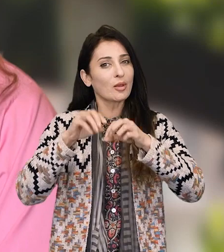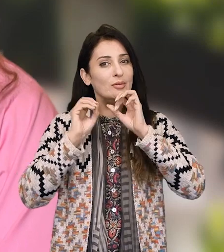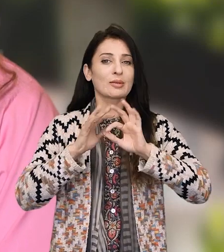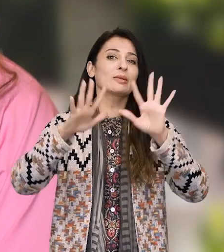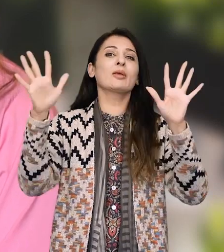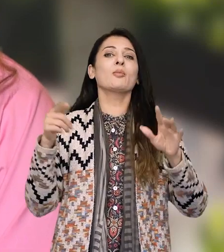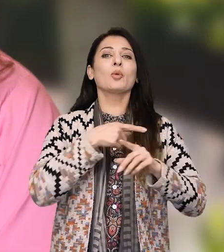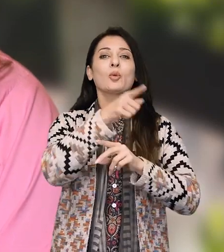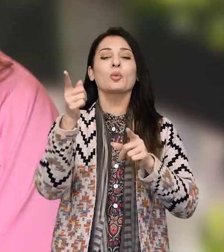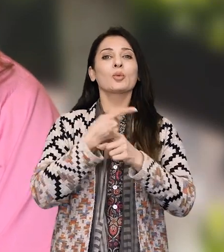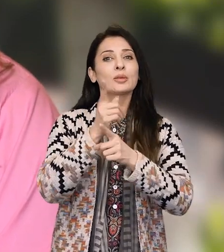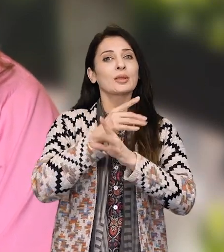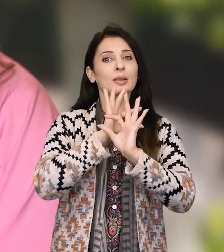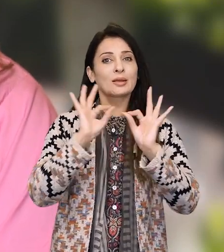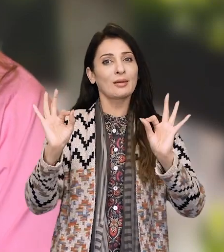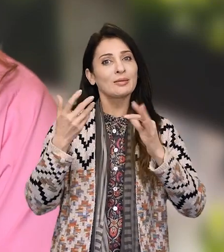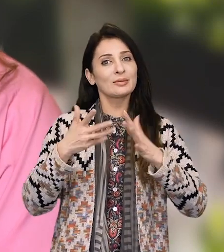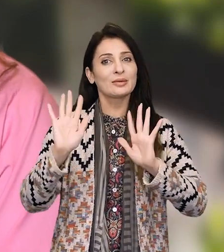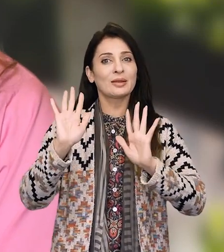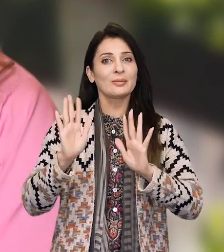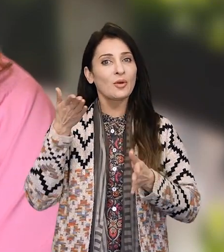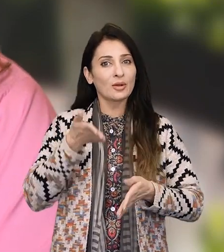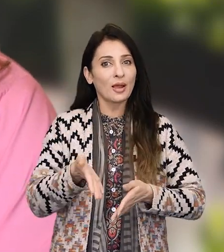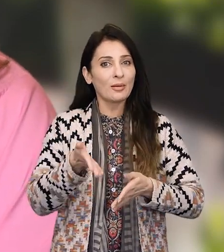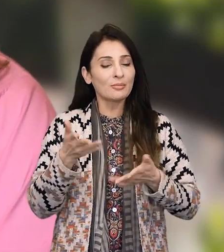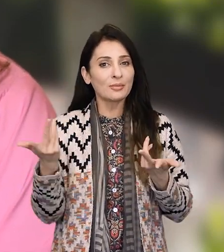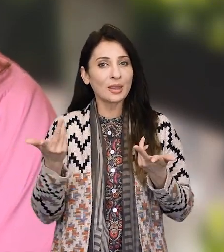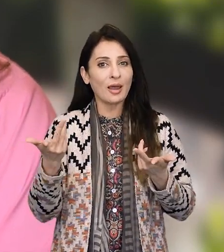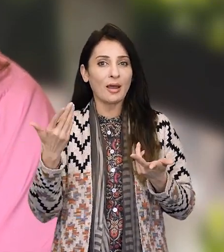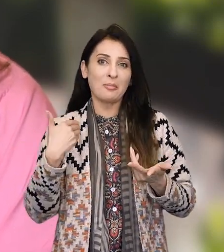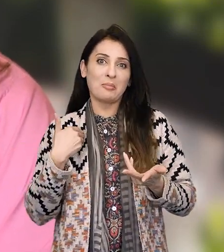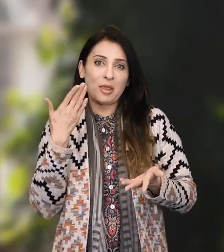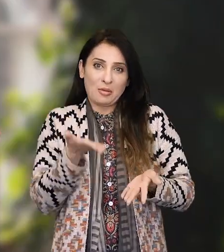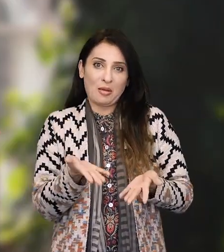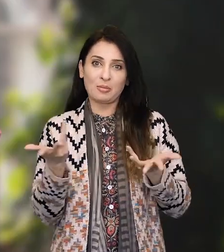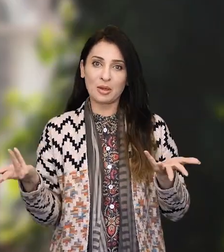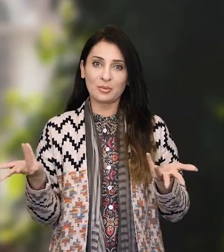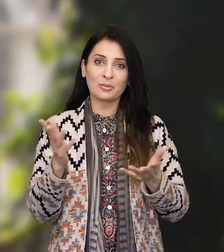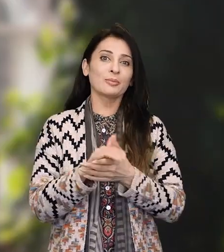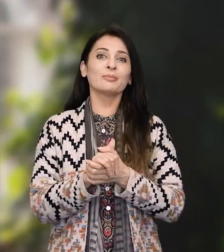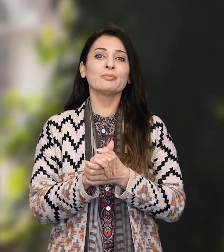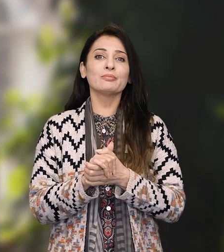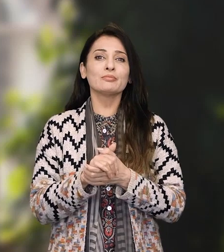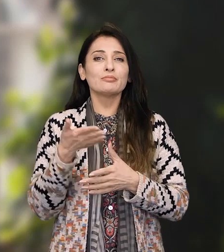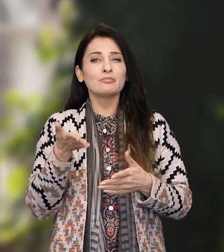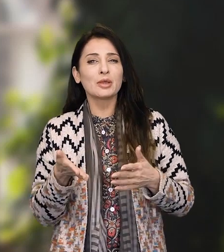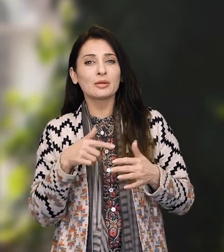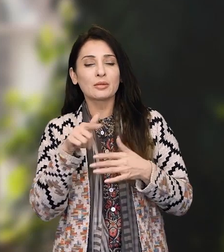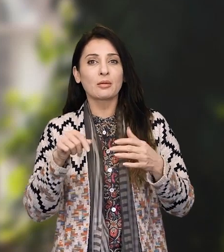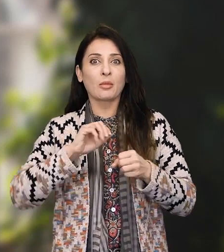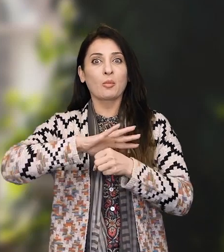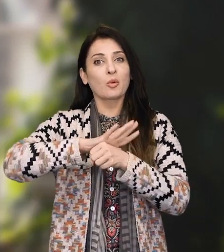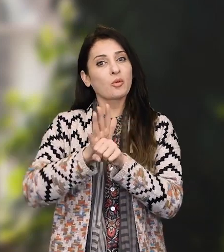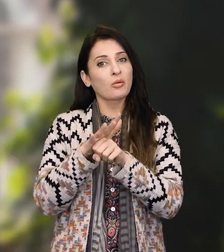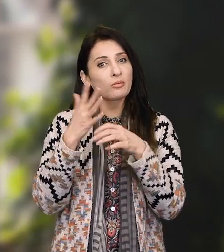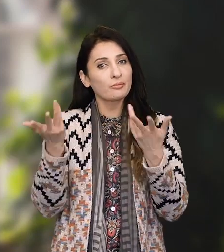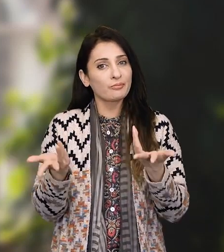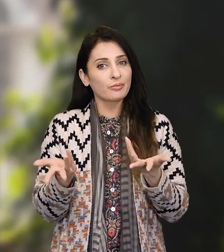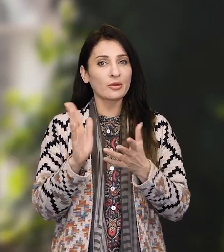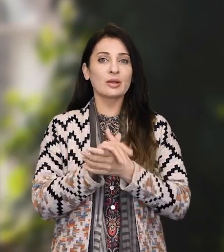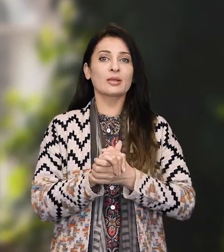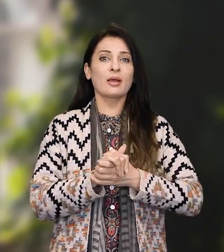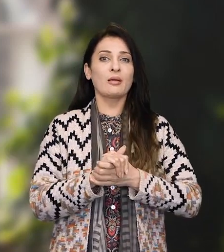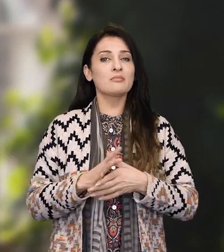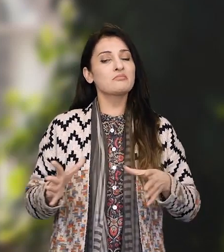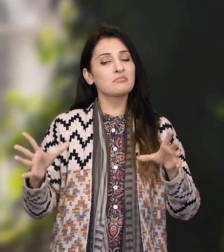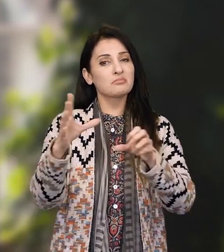को सिखाती रही और now this is where we are today. फिर बीच में आ गया COVID and सब कुछ